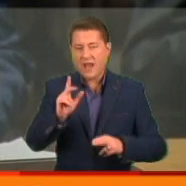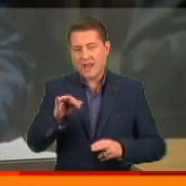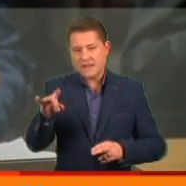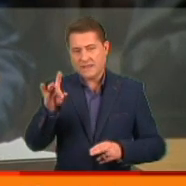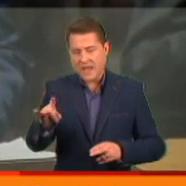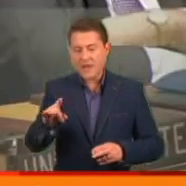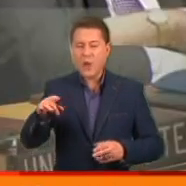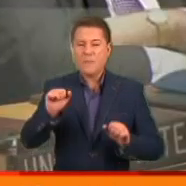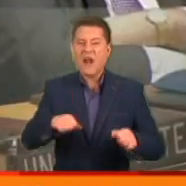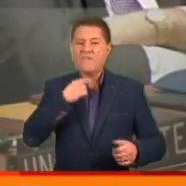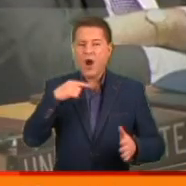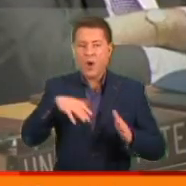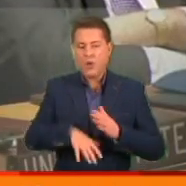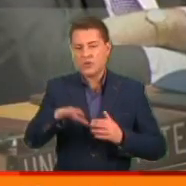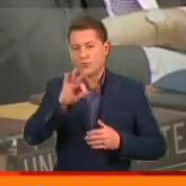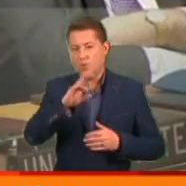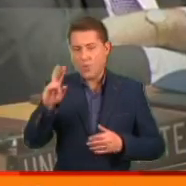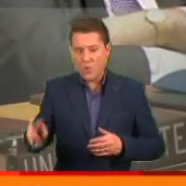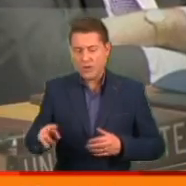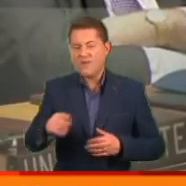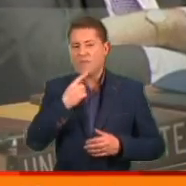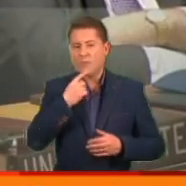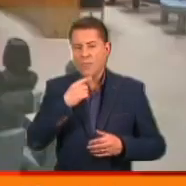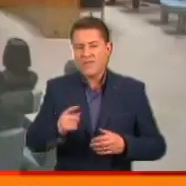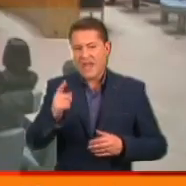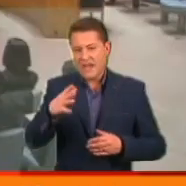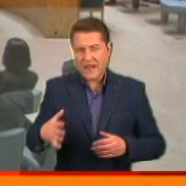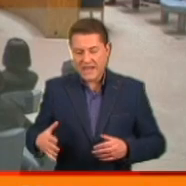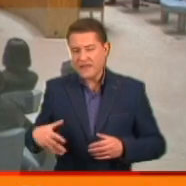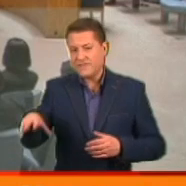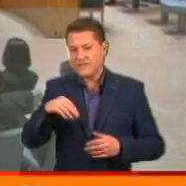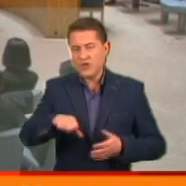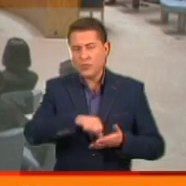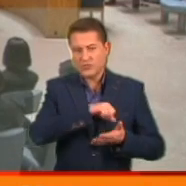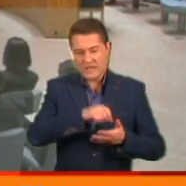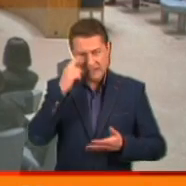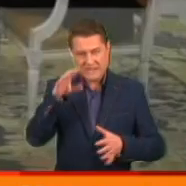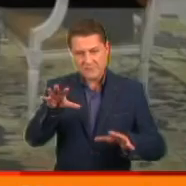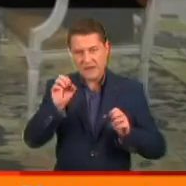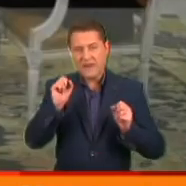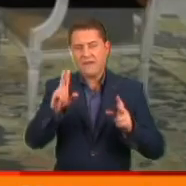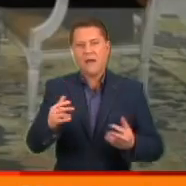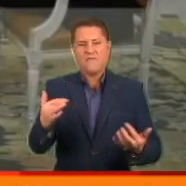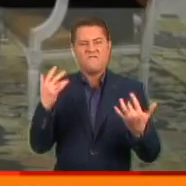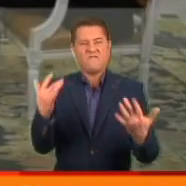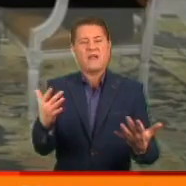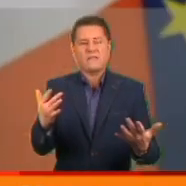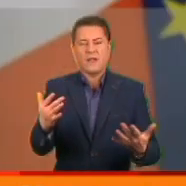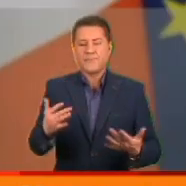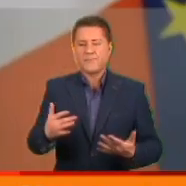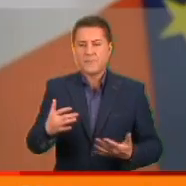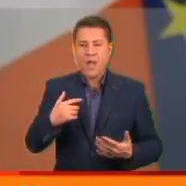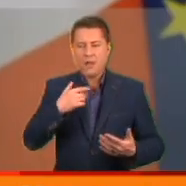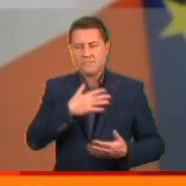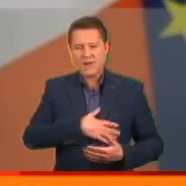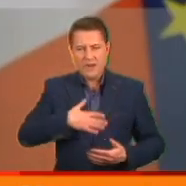права голосу в ООН. Випробування Пхеньяном ракети всі учасники Радбезу сприйняли як виклик. Переймаються цим і в